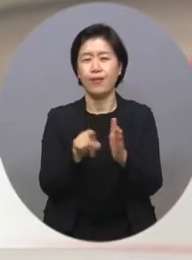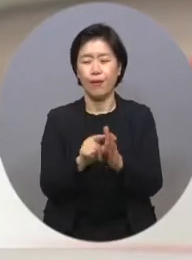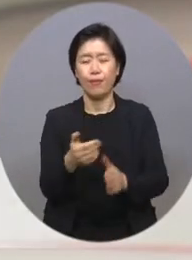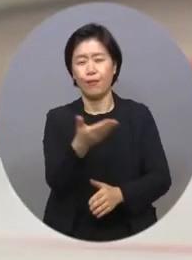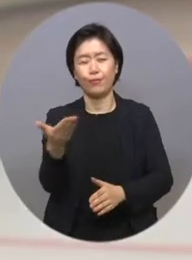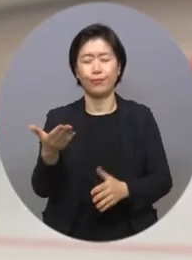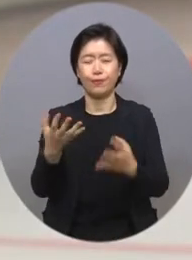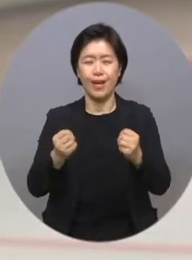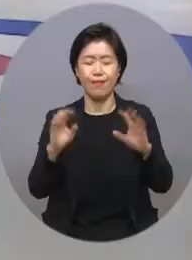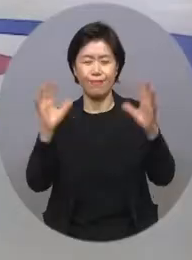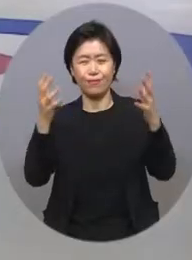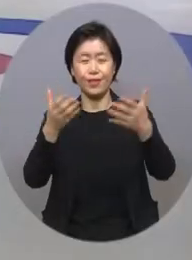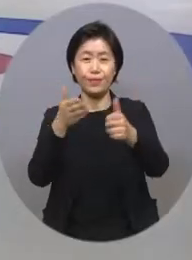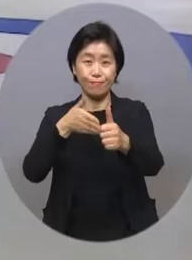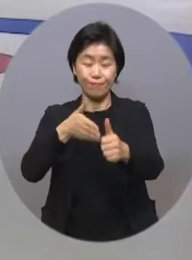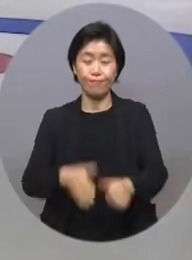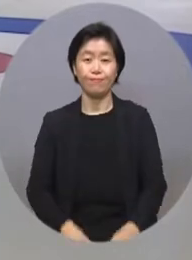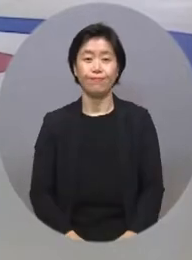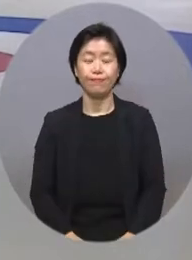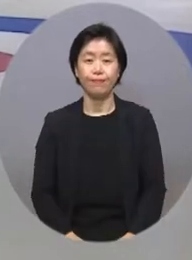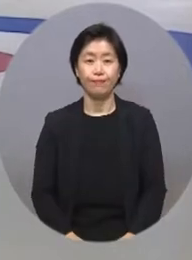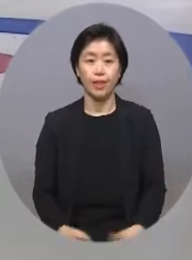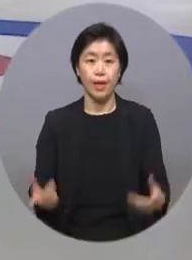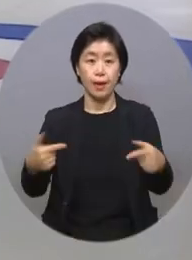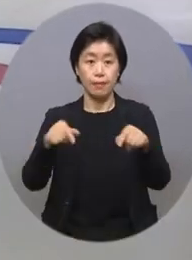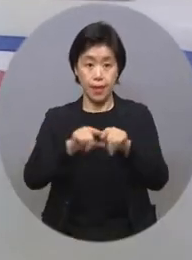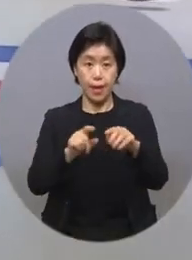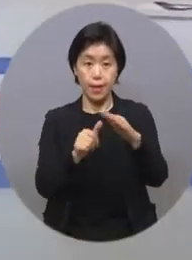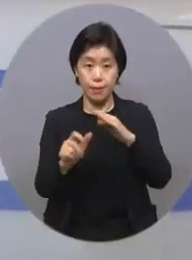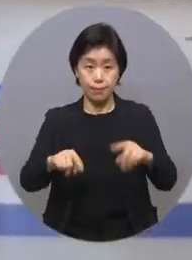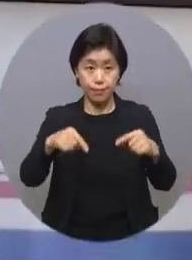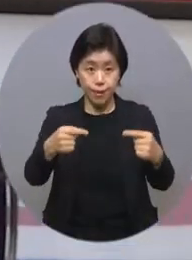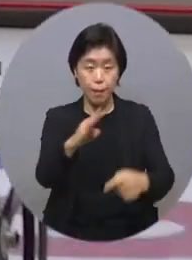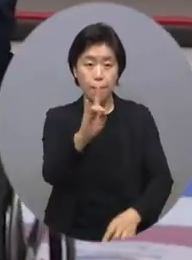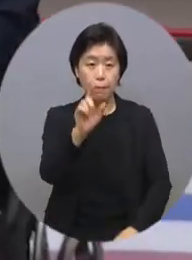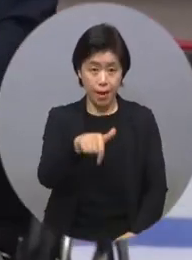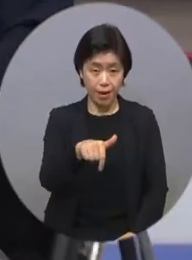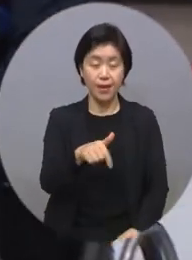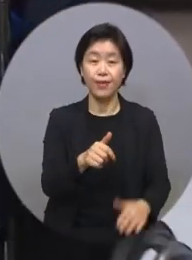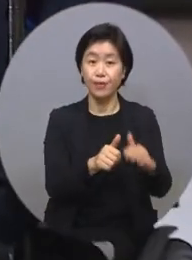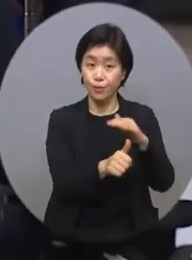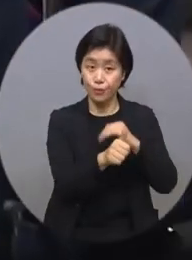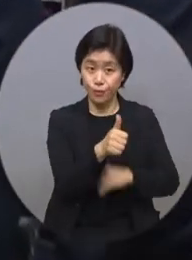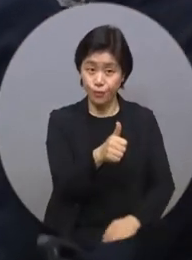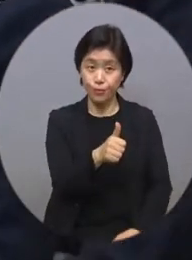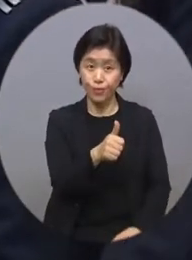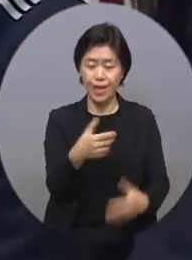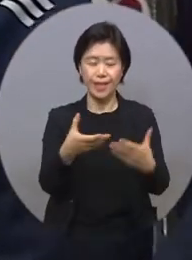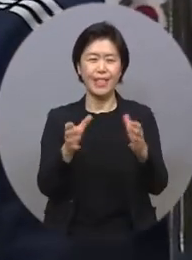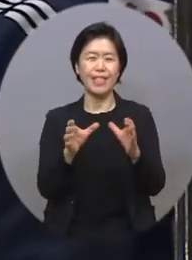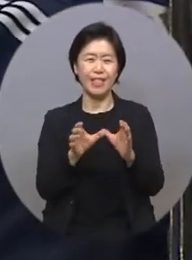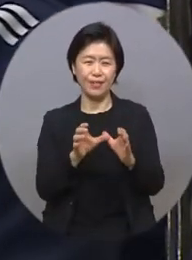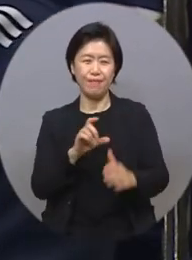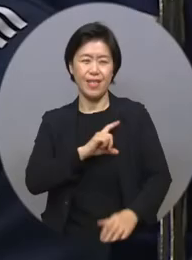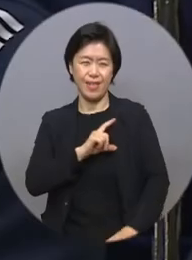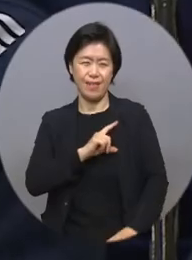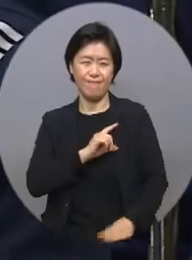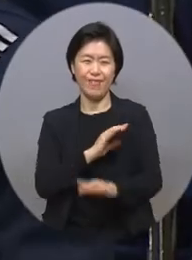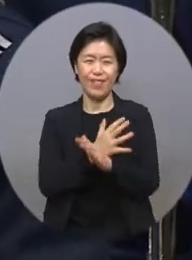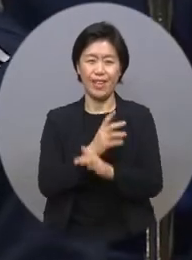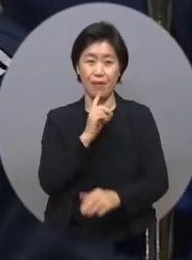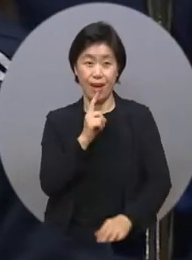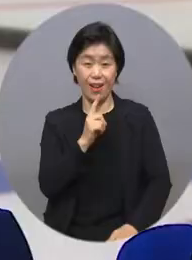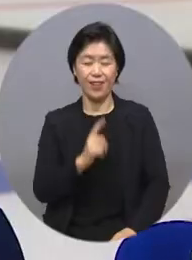성원 부탁드리겠습니다. 함께 대회에 출전하는 백혜진 선수는 팀의 애칭을 공개하며 웃음을 보이기도